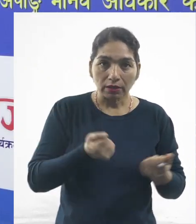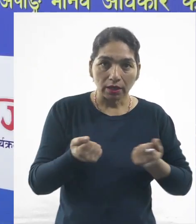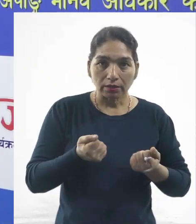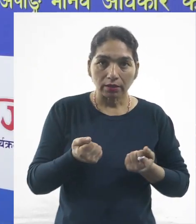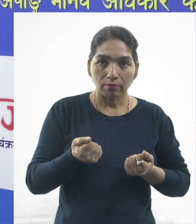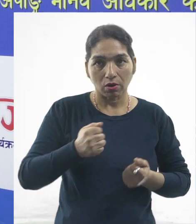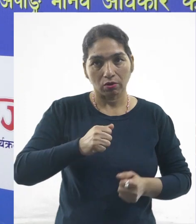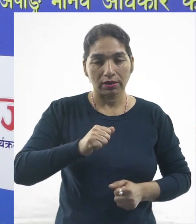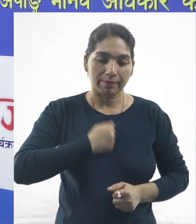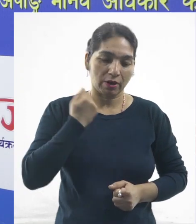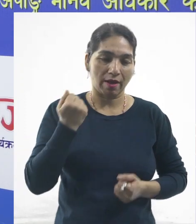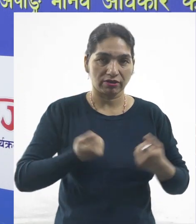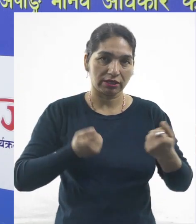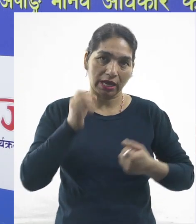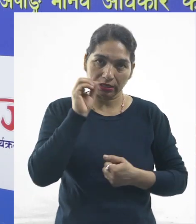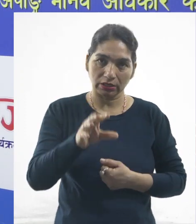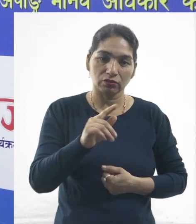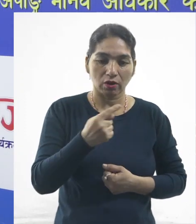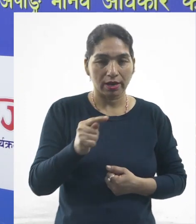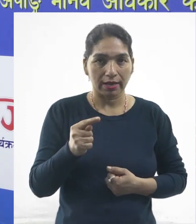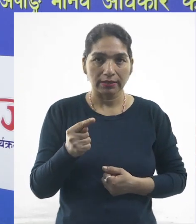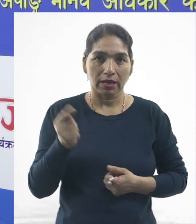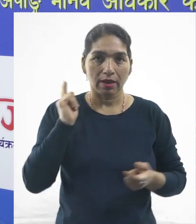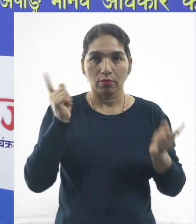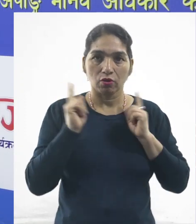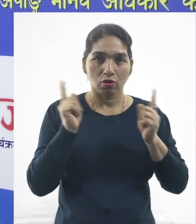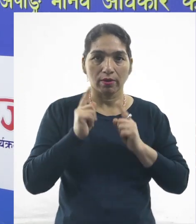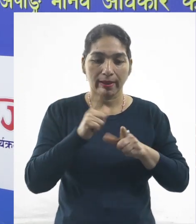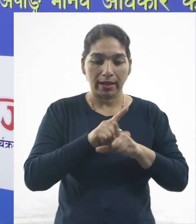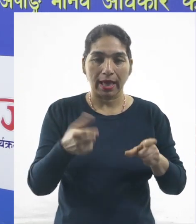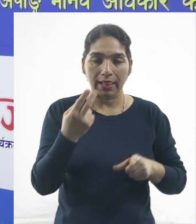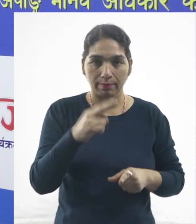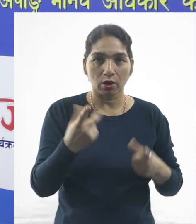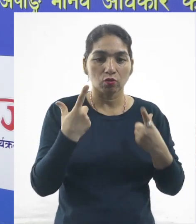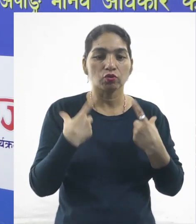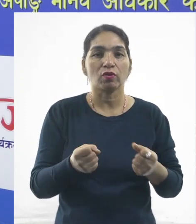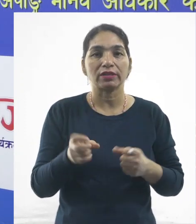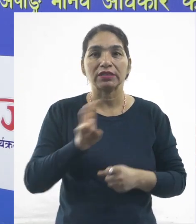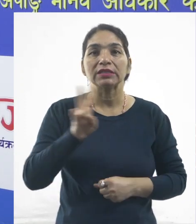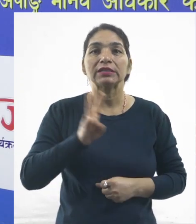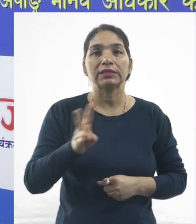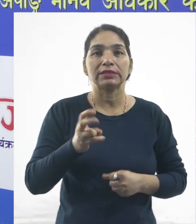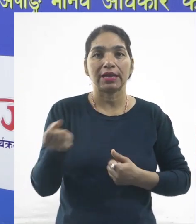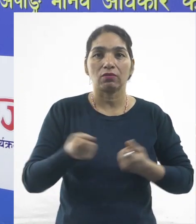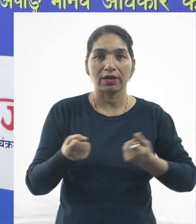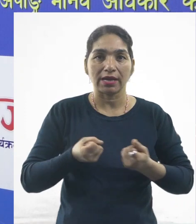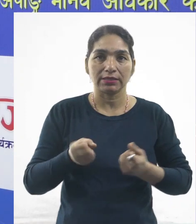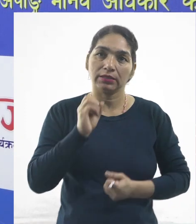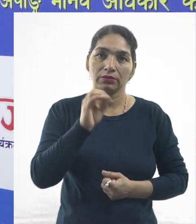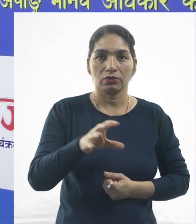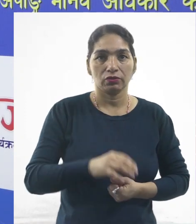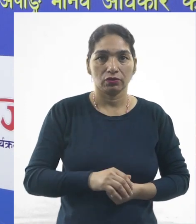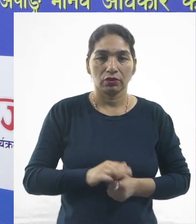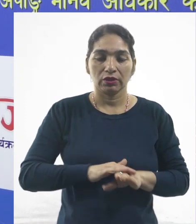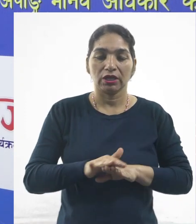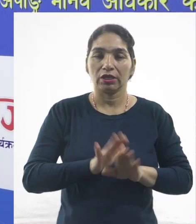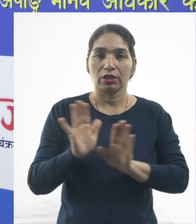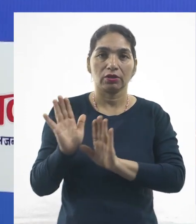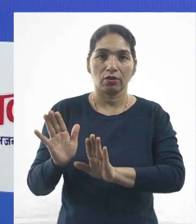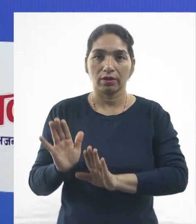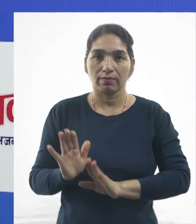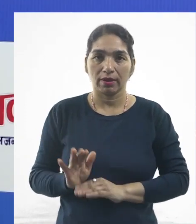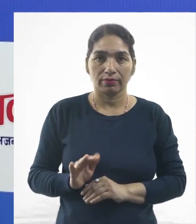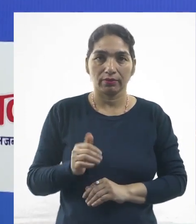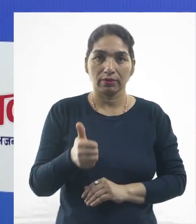कहिले म आफ्नो मेरो आफ्नै गाडी दिन्छु कहिले म नगरपालिकामा खाली भएको स्वास्थ्यको शिक्षाको गाडीहरूलाई कस्तो राम्रो धेरै धेरै धन्यवाद मेरो साथी